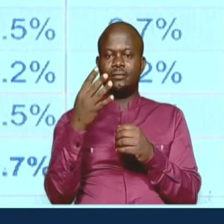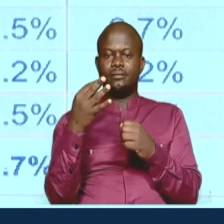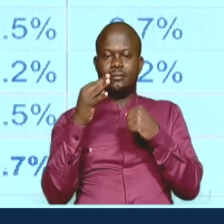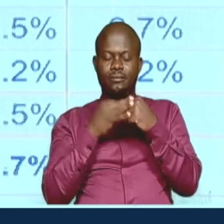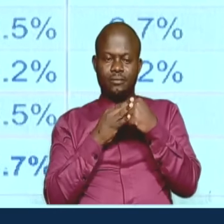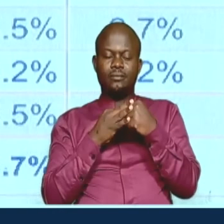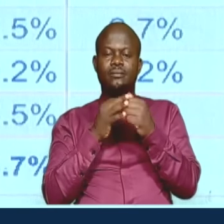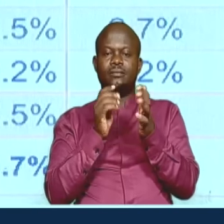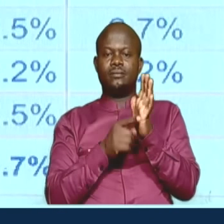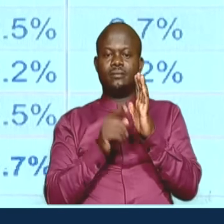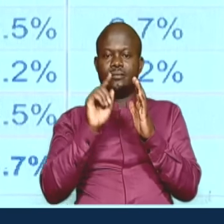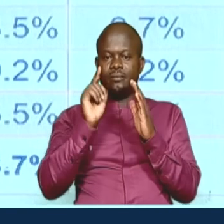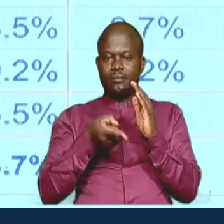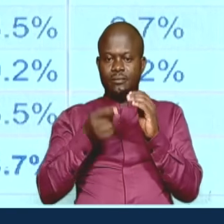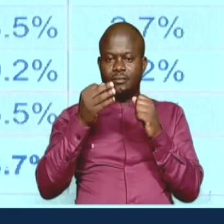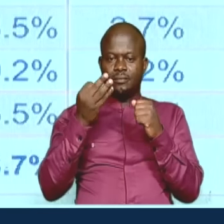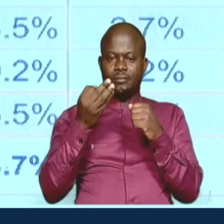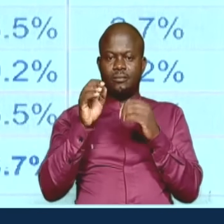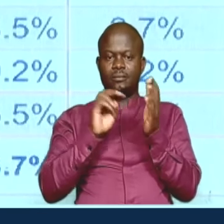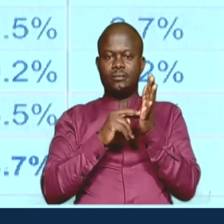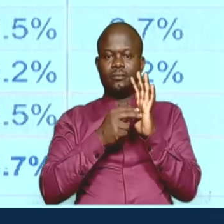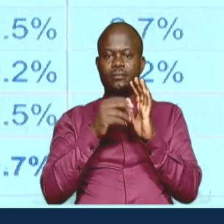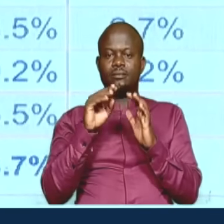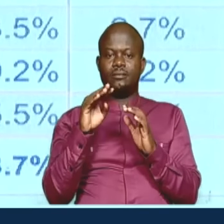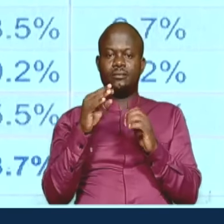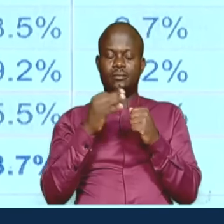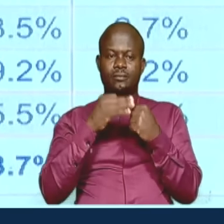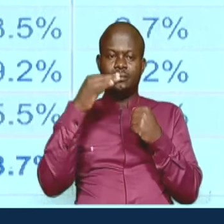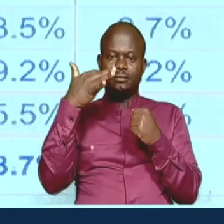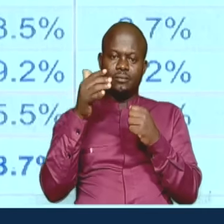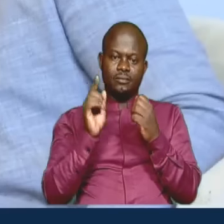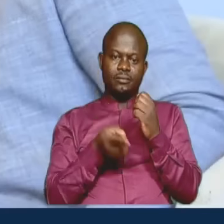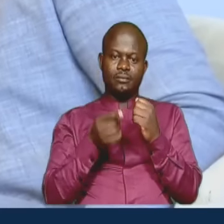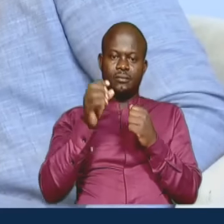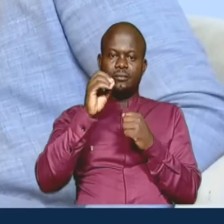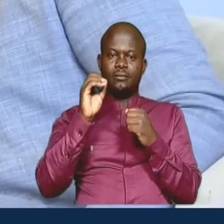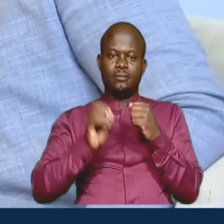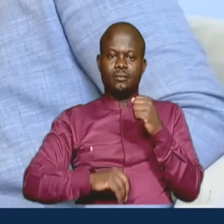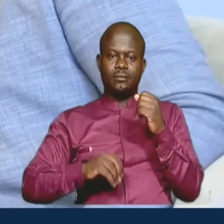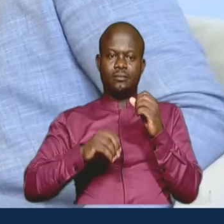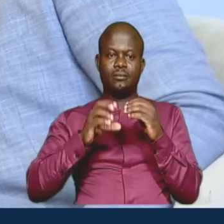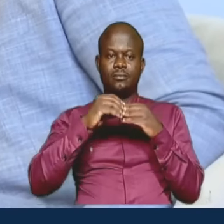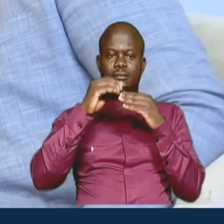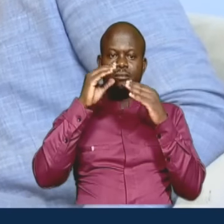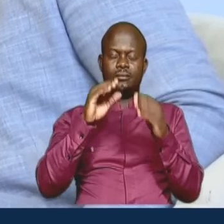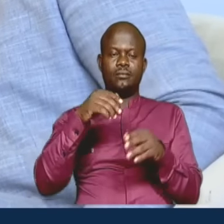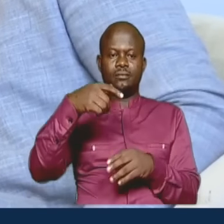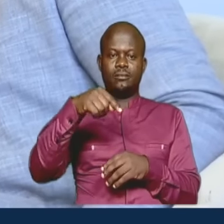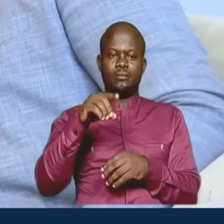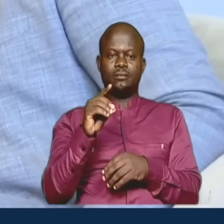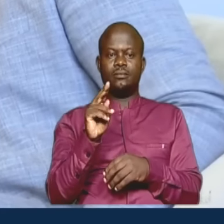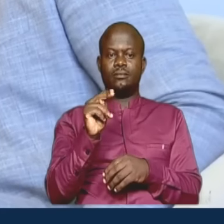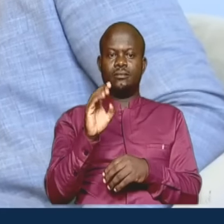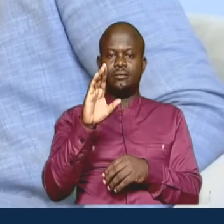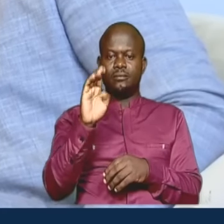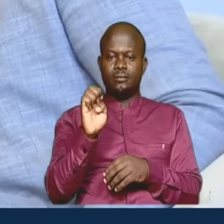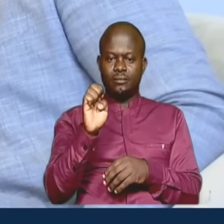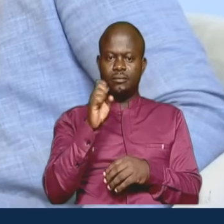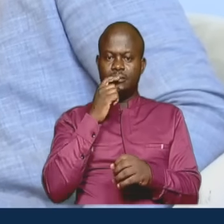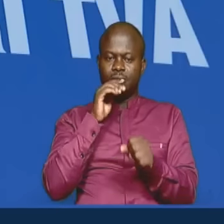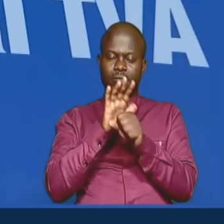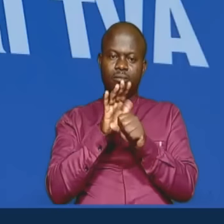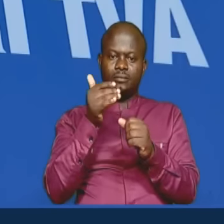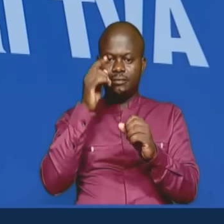48 n'ibice bitatu ni ukuvuga 85 n'igice ku ijana guverineri Pidance Rubingisa arizeza ko